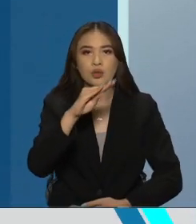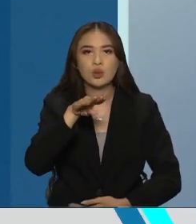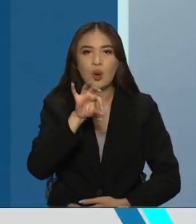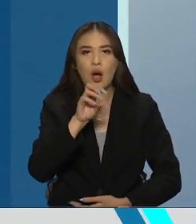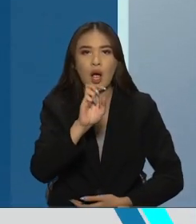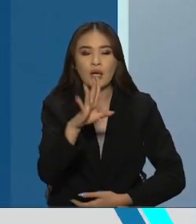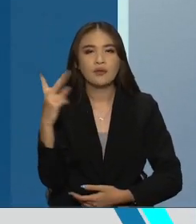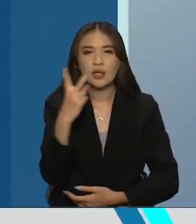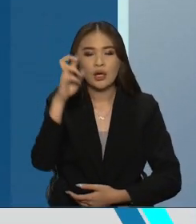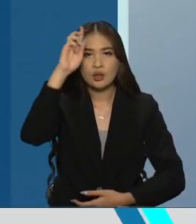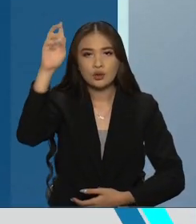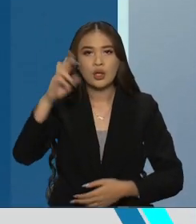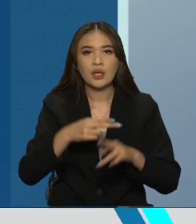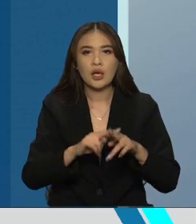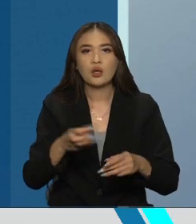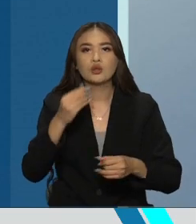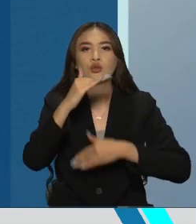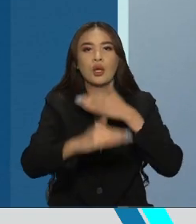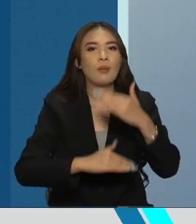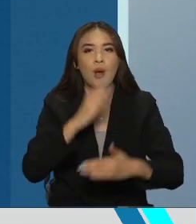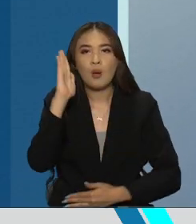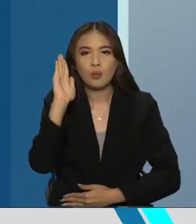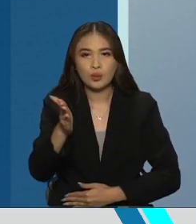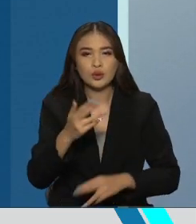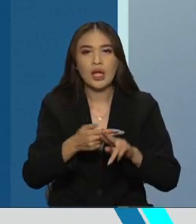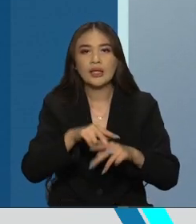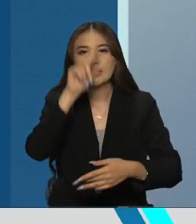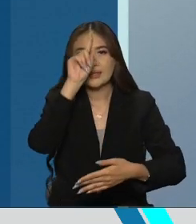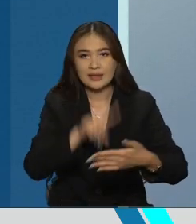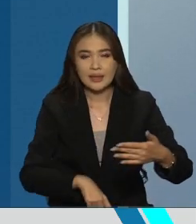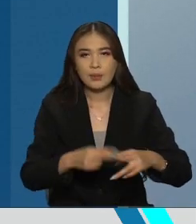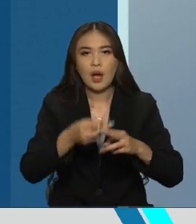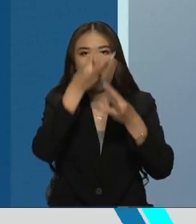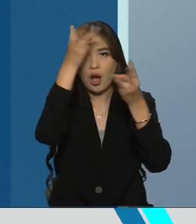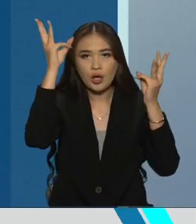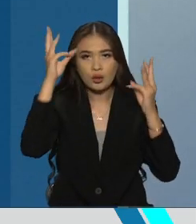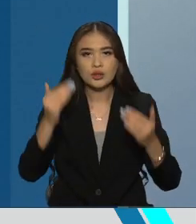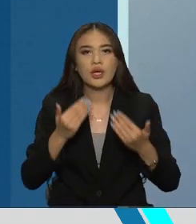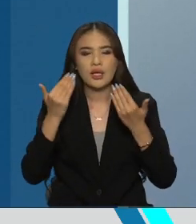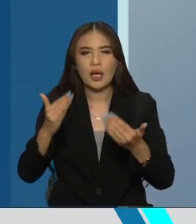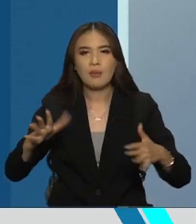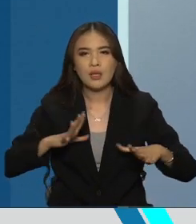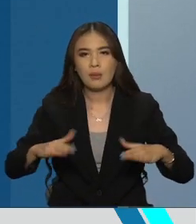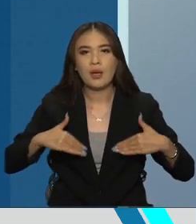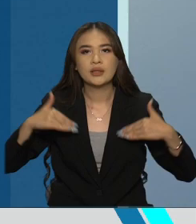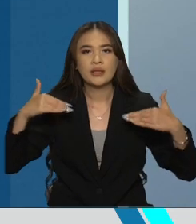ел арасындағы қарым-қатынастың одан әрі жандана беретініне сенім білдіріп, корольдің қызметіне табыс тіледі.